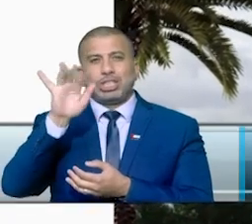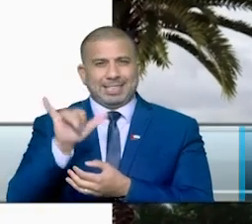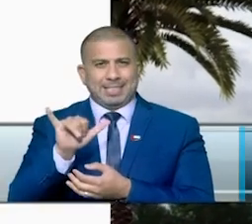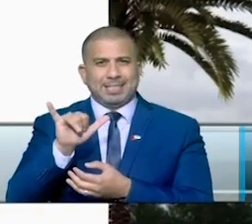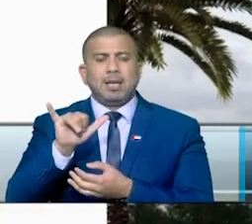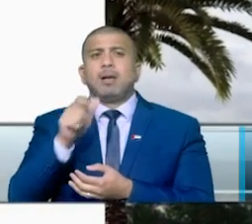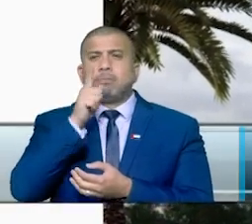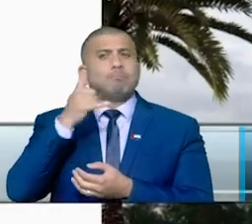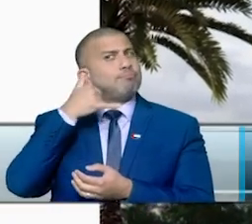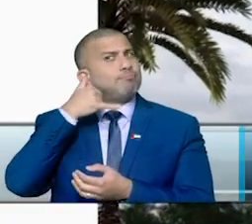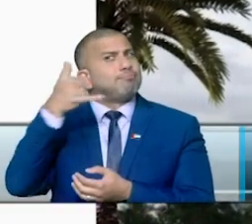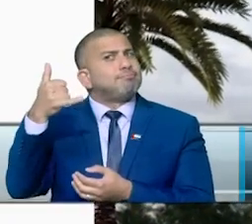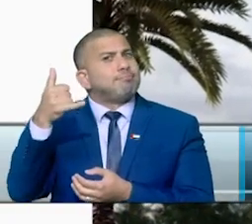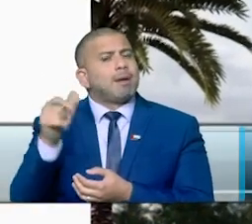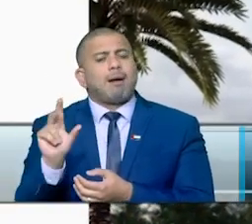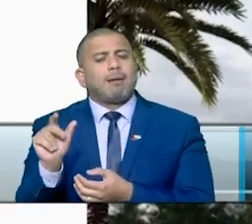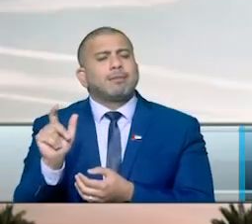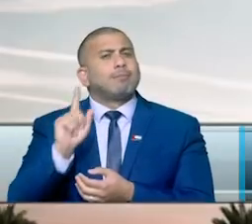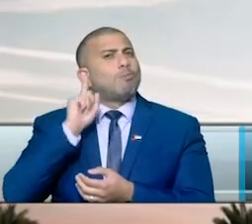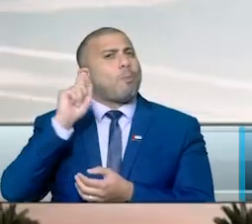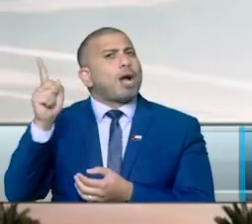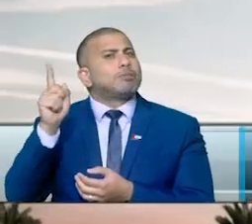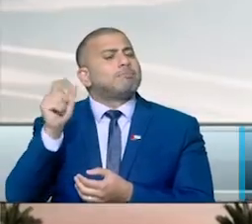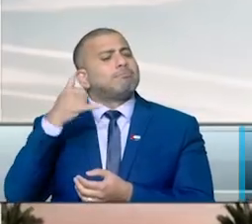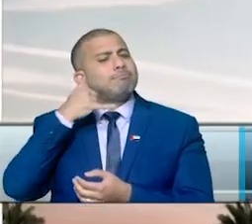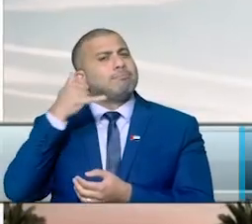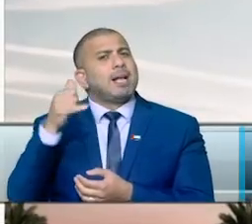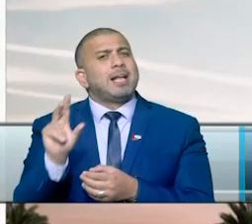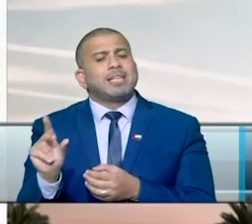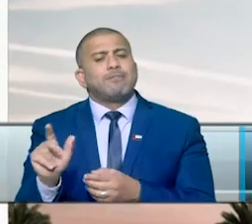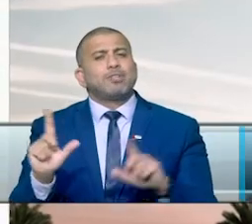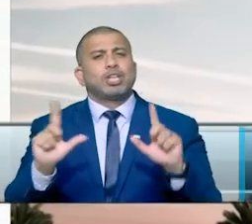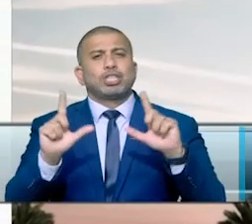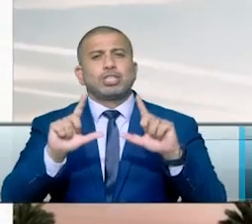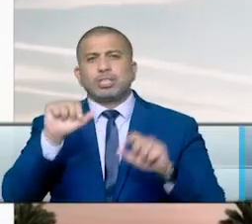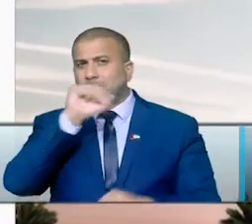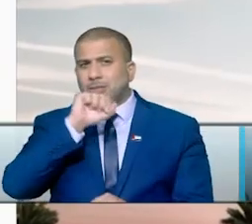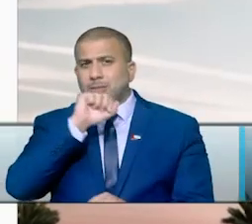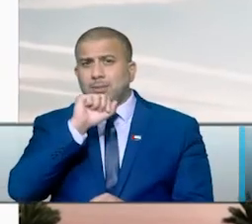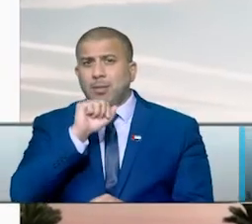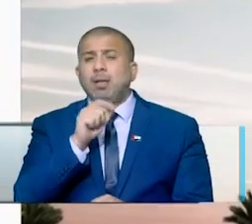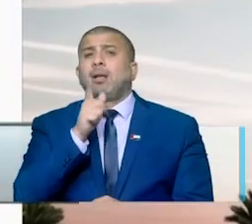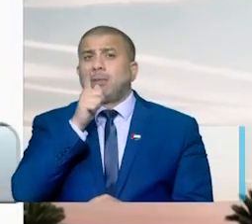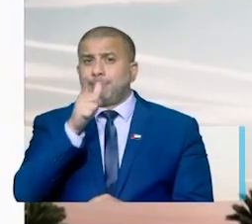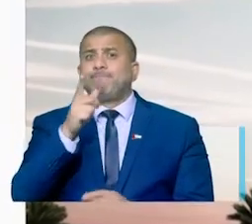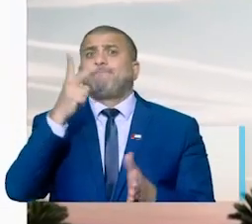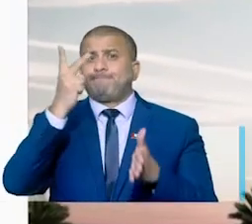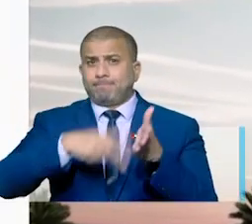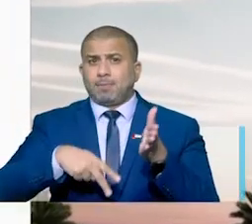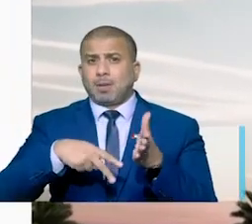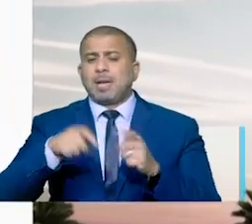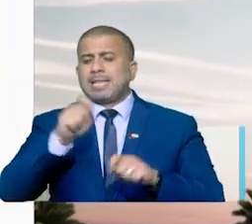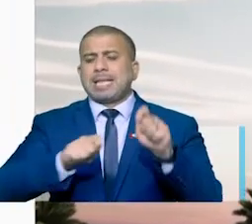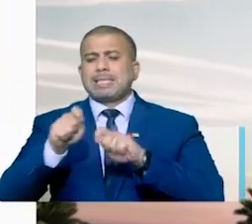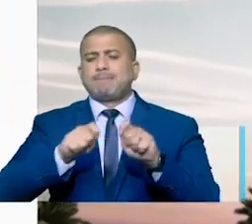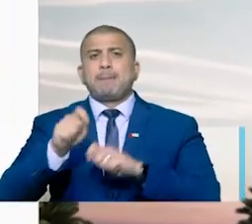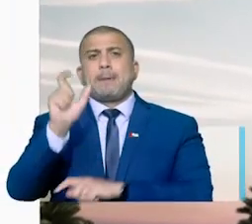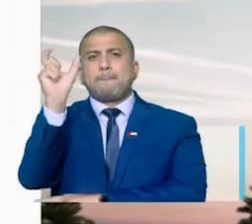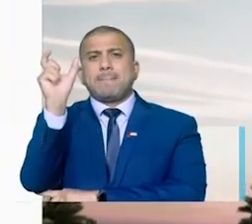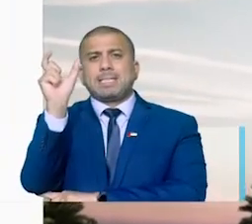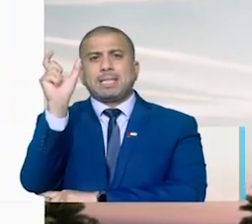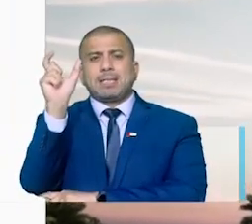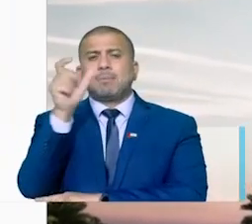برنامج الخط المباشر الذي يبث عبر اثير اذاعه وتلفزيون الشارقه هذا وقد اعتمدت كل